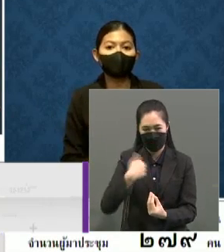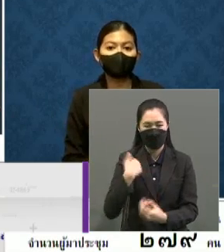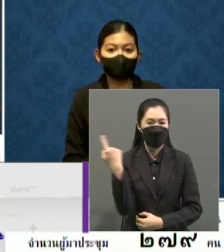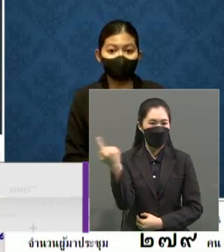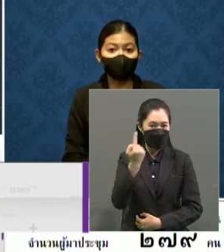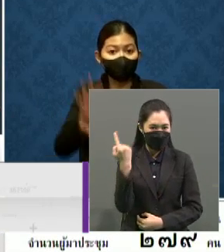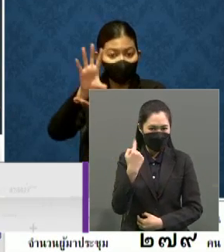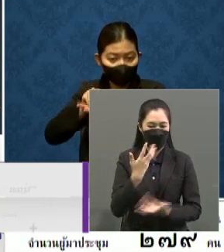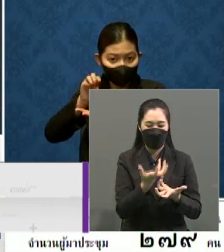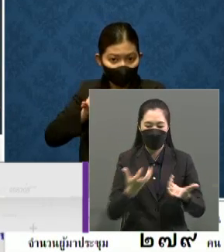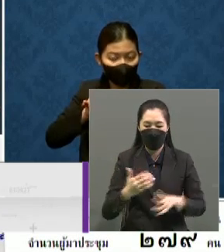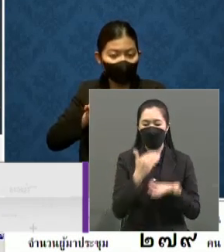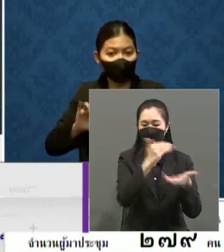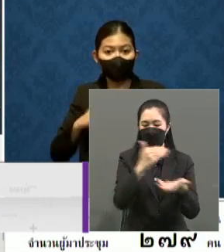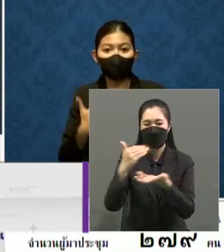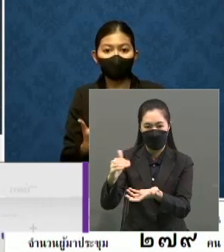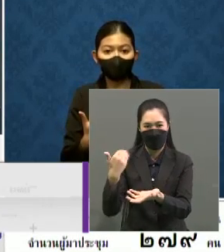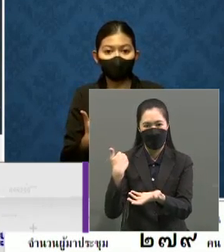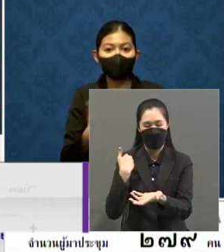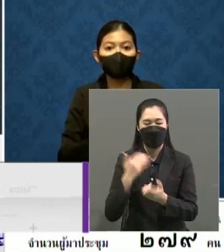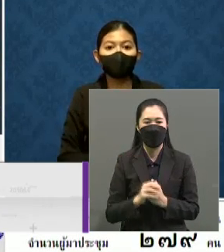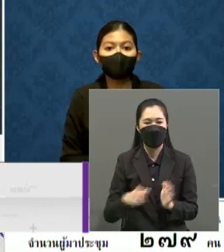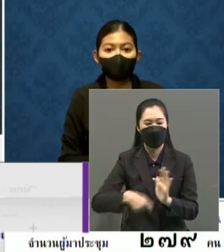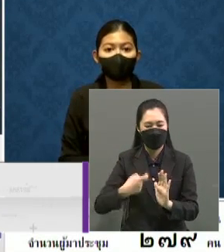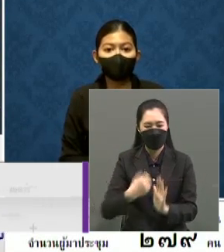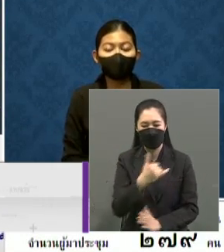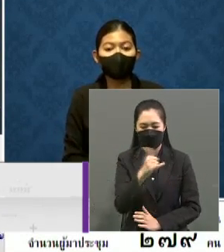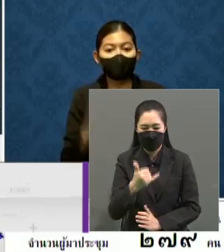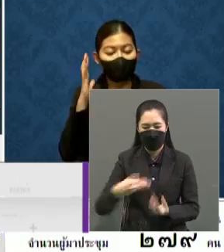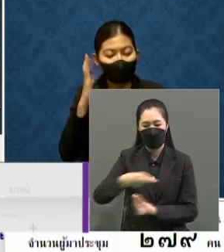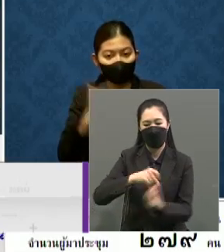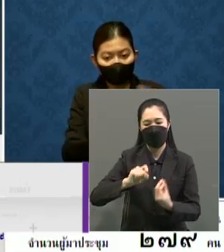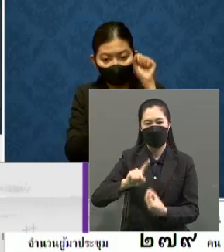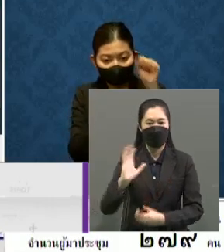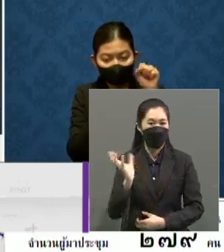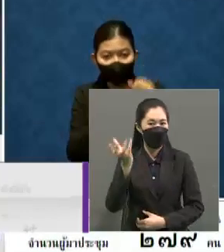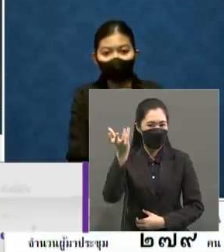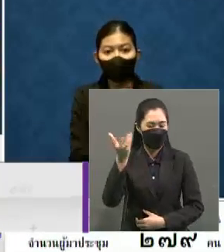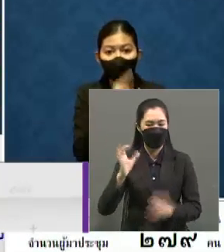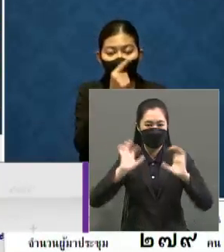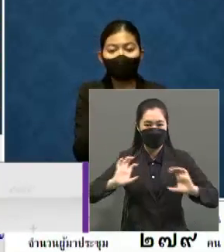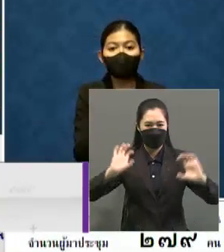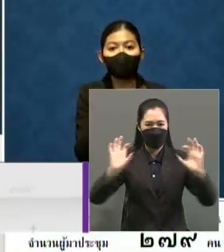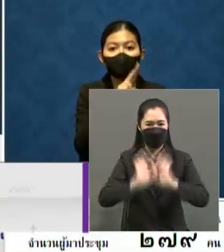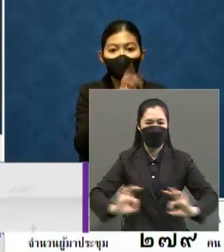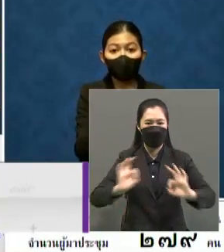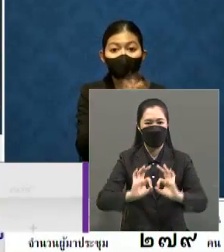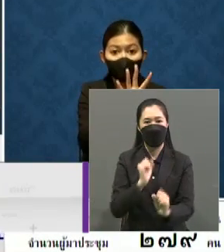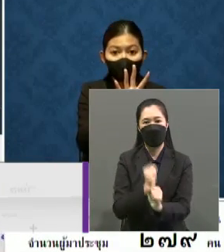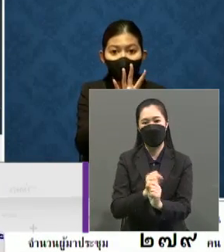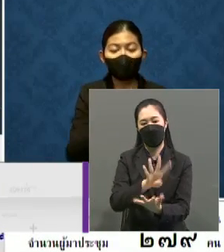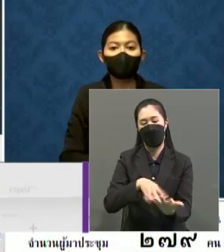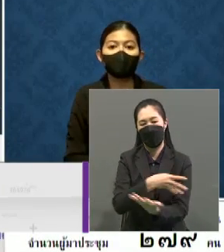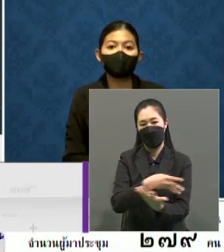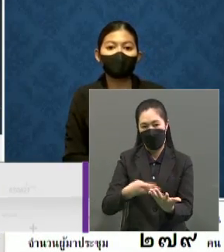ที่ยวและการส่งออกแม้จะมีปัจจัยผันผวนจากภาวะเศรษฐกิจและการเงินโลกรัฐบาลจึงจำเป็นต้องจัดทำนโยบายการคลังแบ